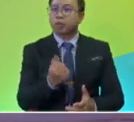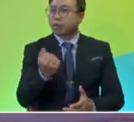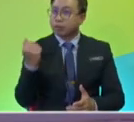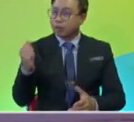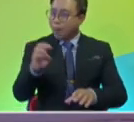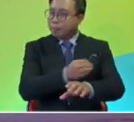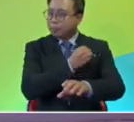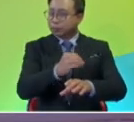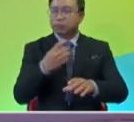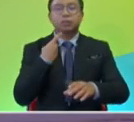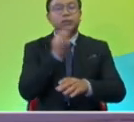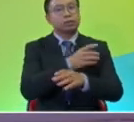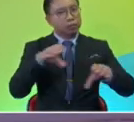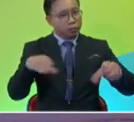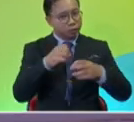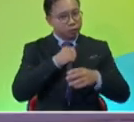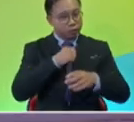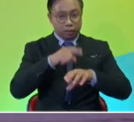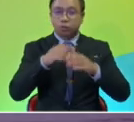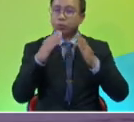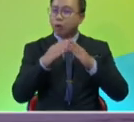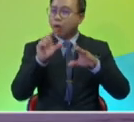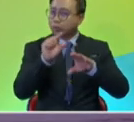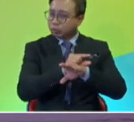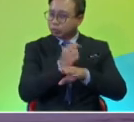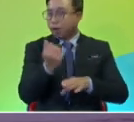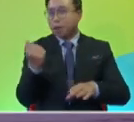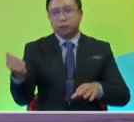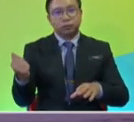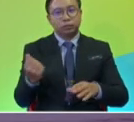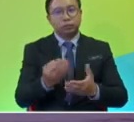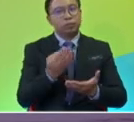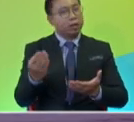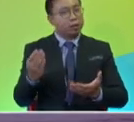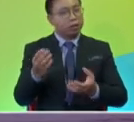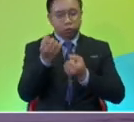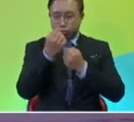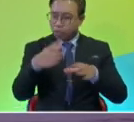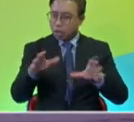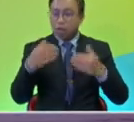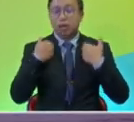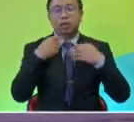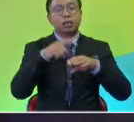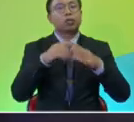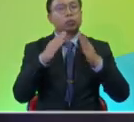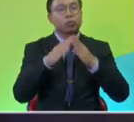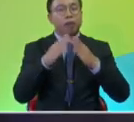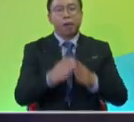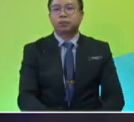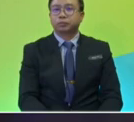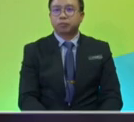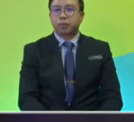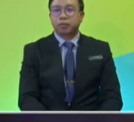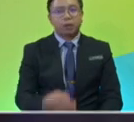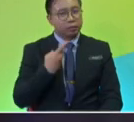Muzik yang kita hasilkan sendiri dekat rumah menggunakan alatan atau bahan yang sedia ada dekat rumah lebih-lebih lagi kalau